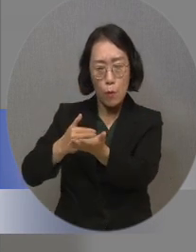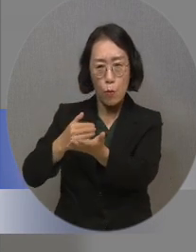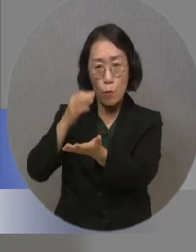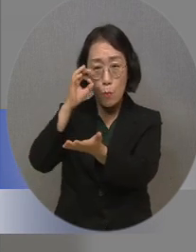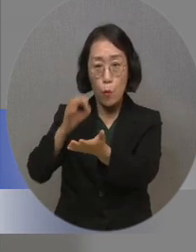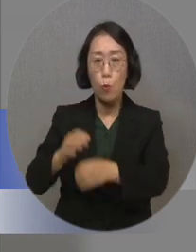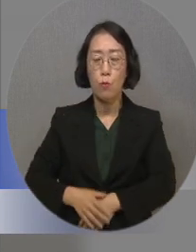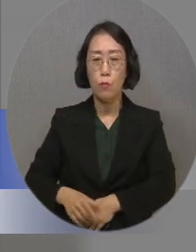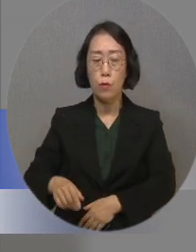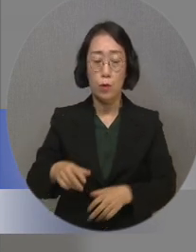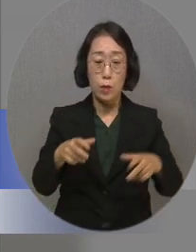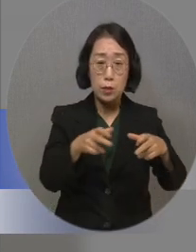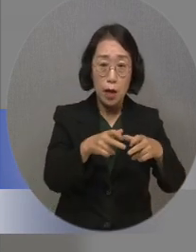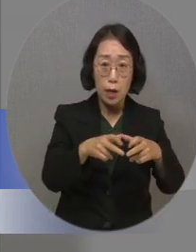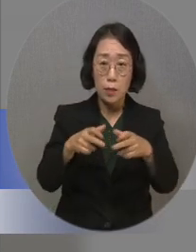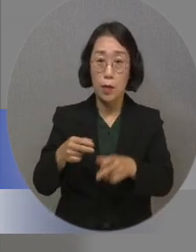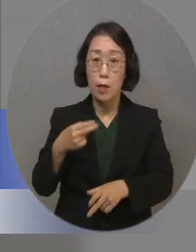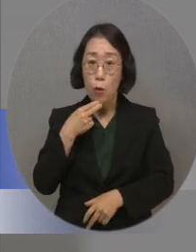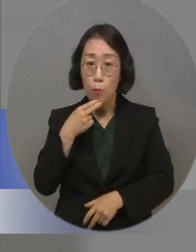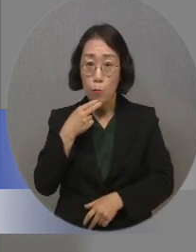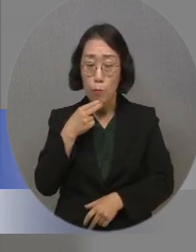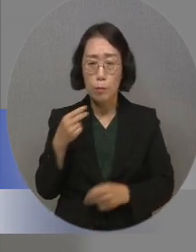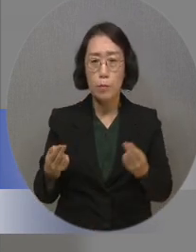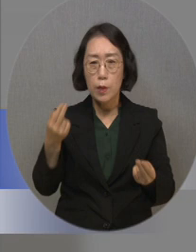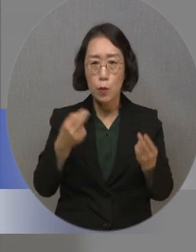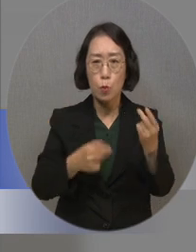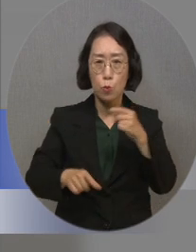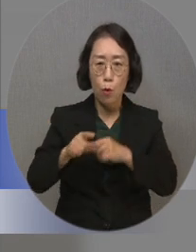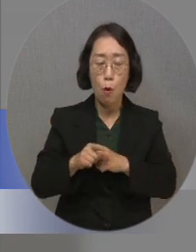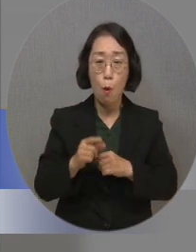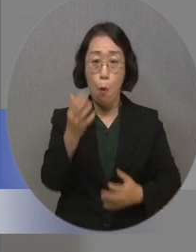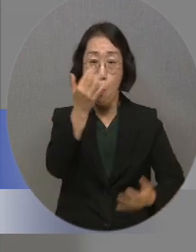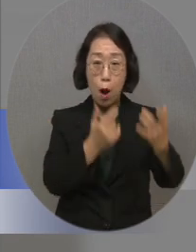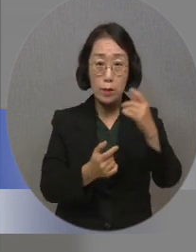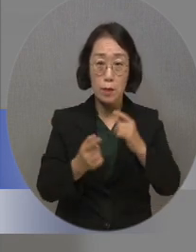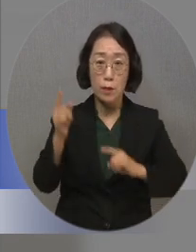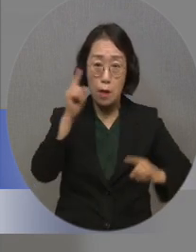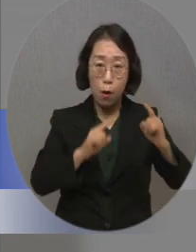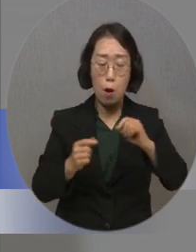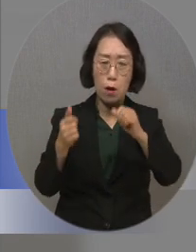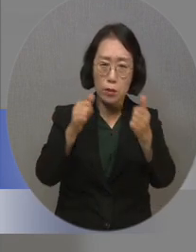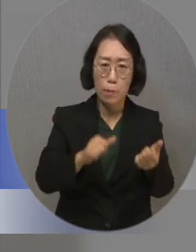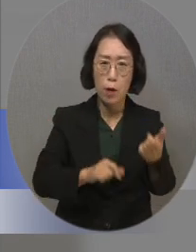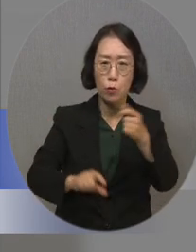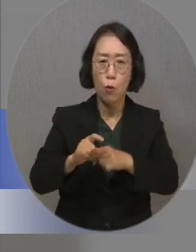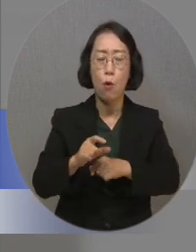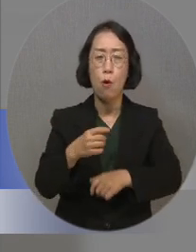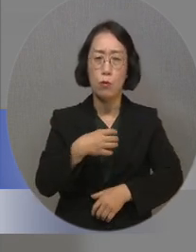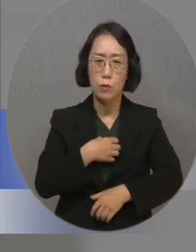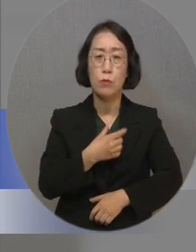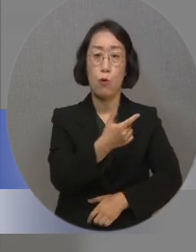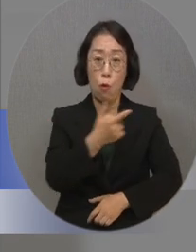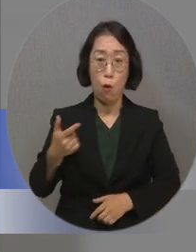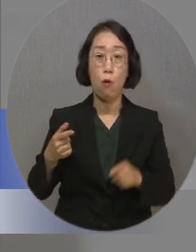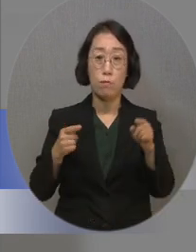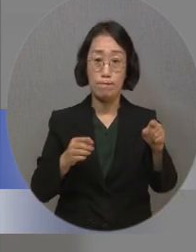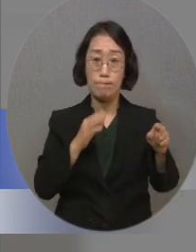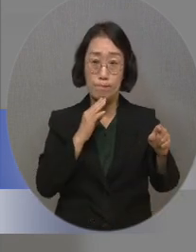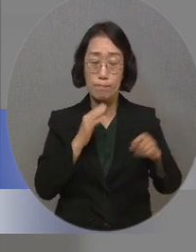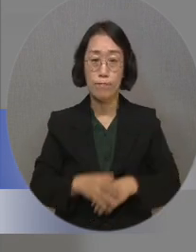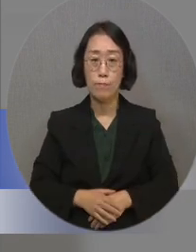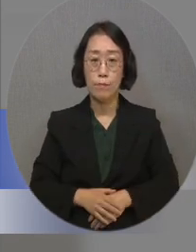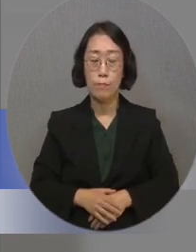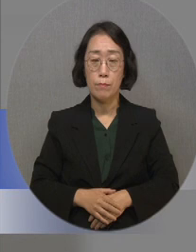장애인은 비장애인에 비해 화재 사고 사망자 비중이 4.7배 나 높다고 밝혔습니다 특히 고의원